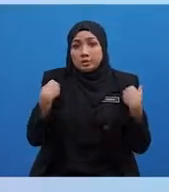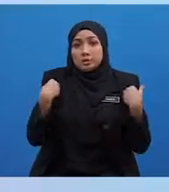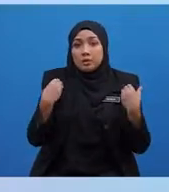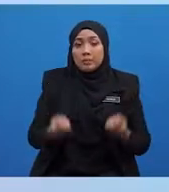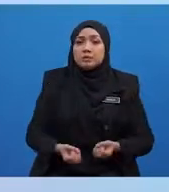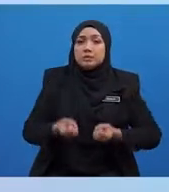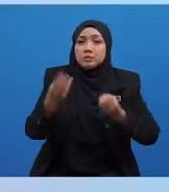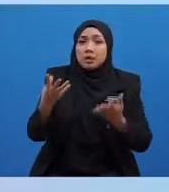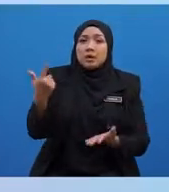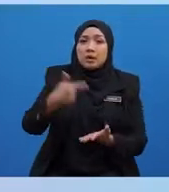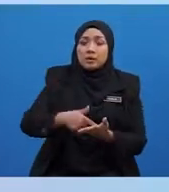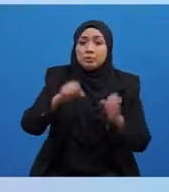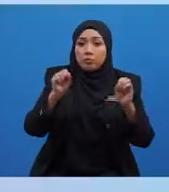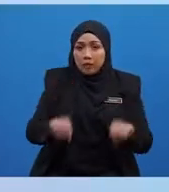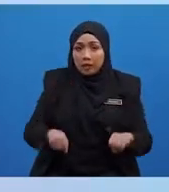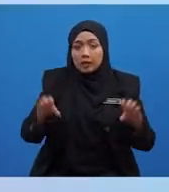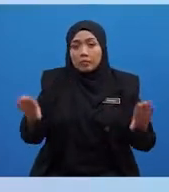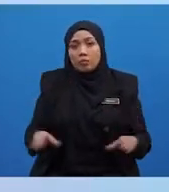oleh peniaga.